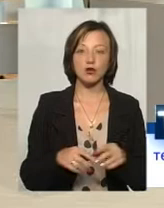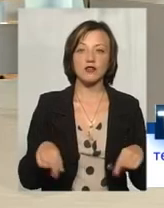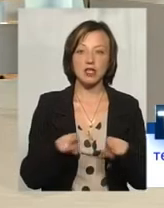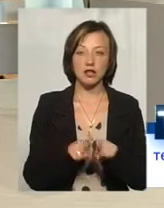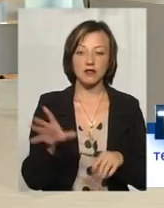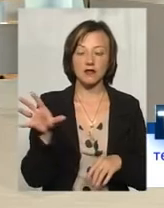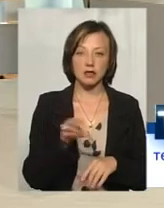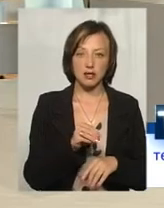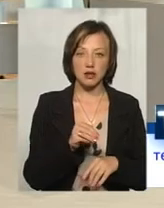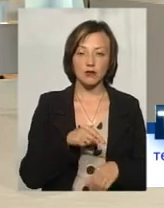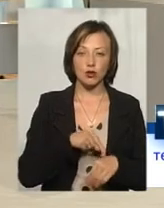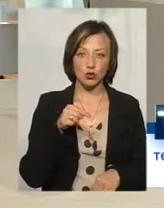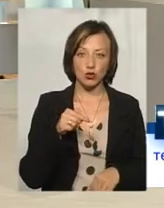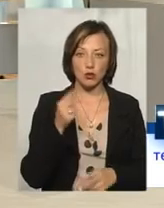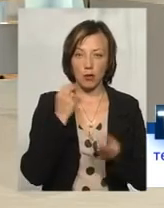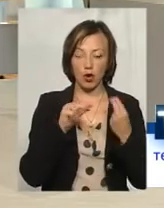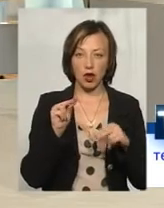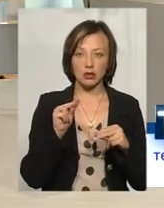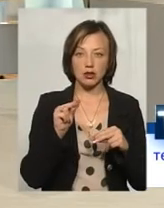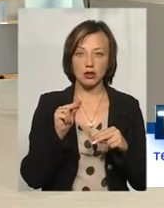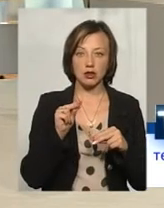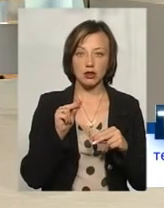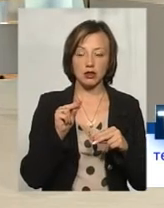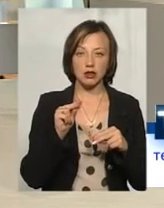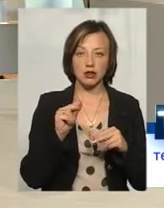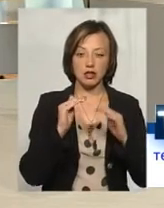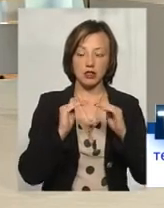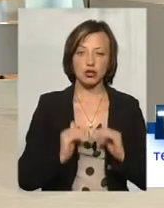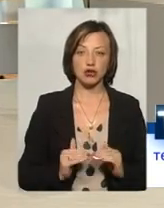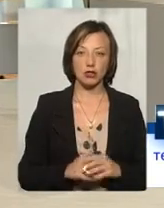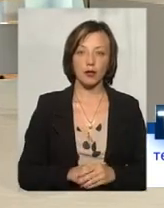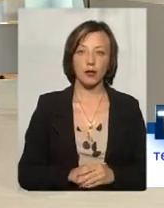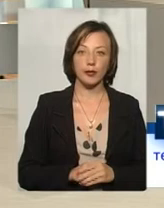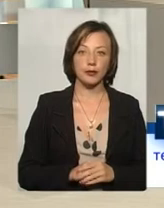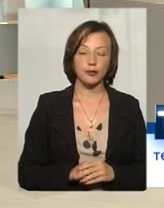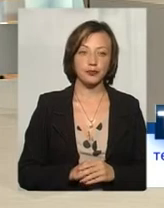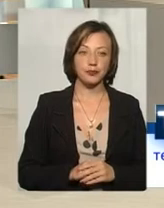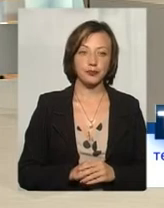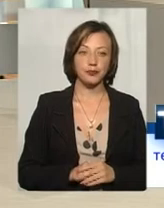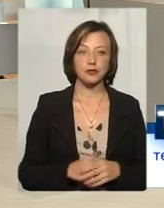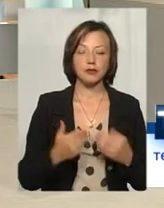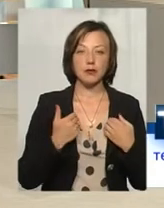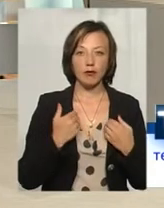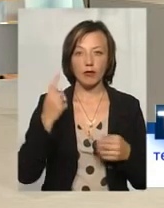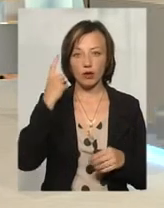ж таки всі відчули покращення, поліпшення і зниження тарифів? Я думаю,